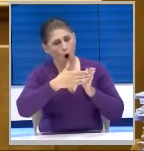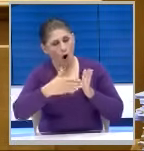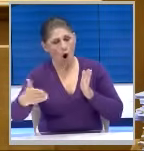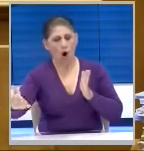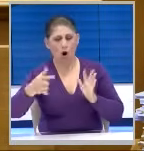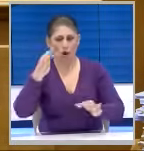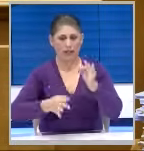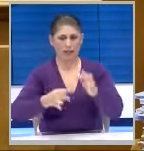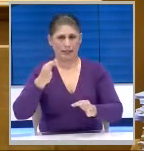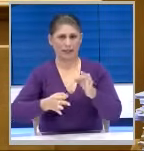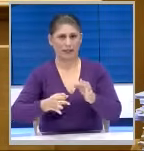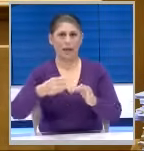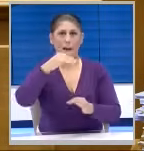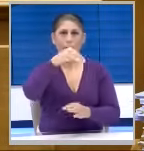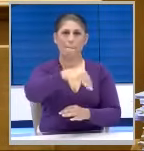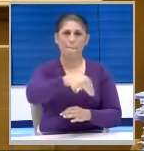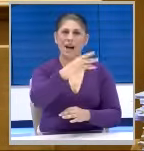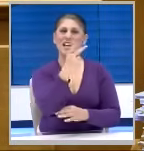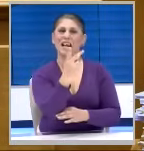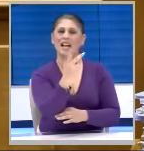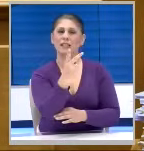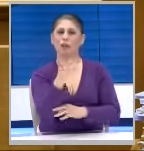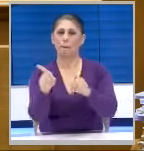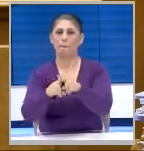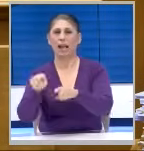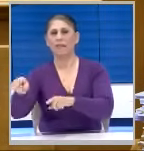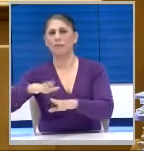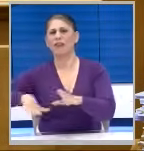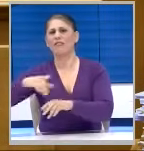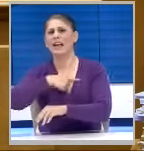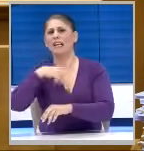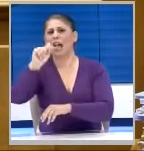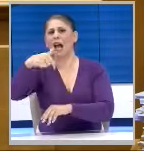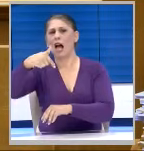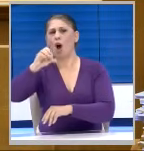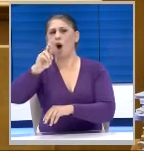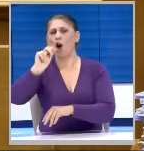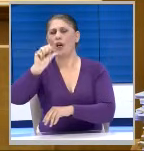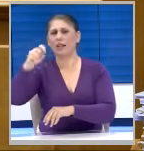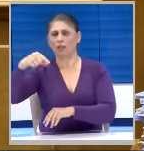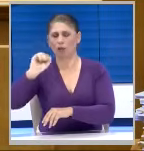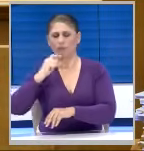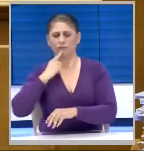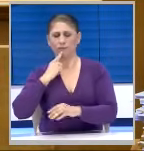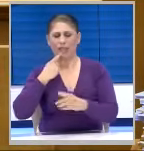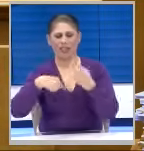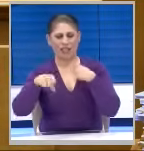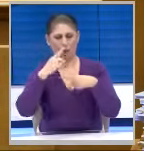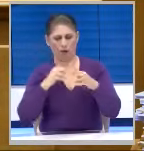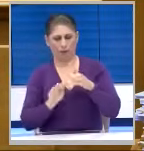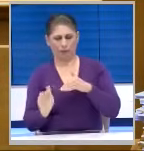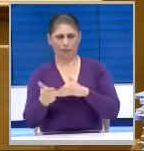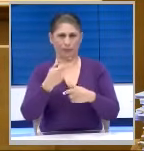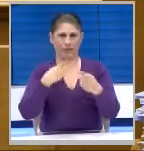στιχομυθία της μαρίας καρυστιανού με τον αγοραστό οι υπεκφυγές και οι δικαιολογίες που έδινε